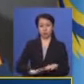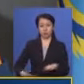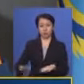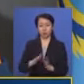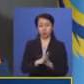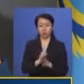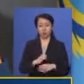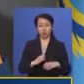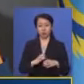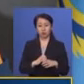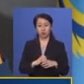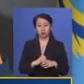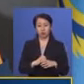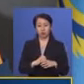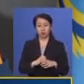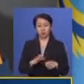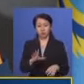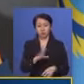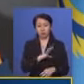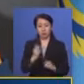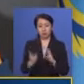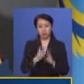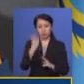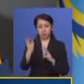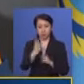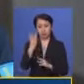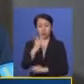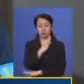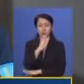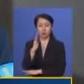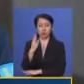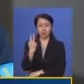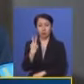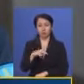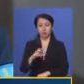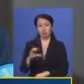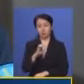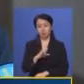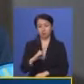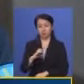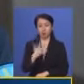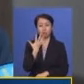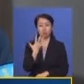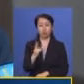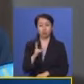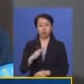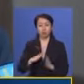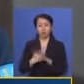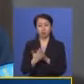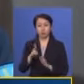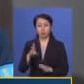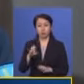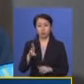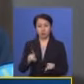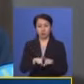хозяйства Хазжарское произошло загорание лесного массива. 20 сентября в 5 километрах от села Ташкентка,